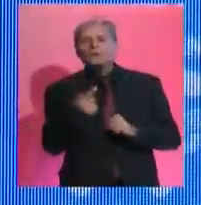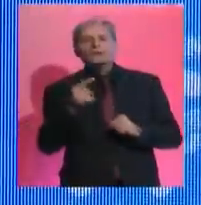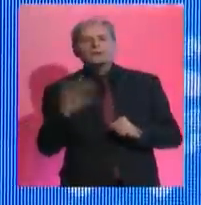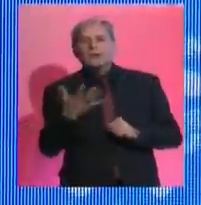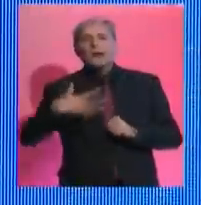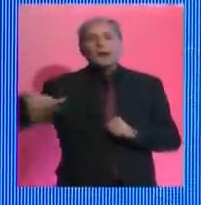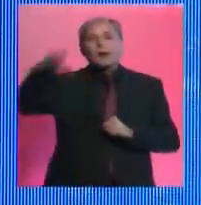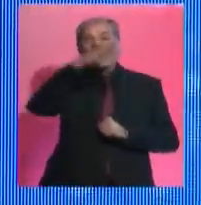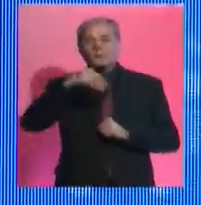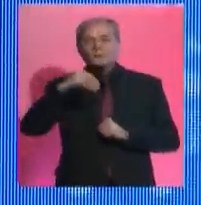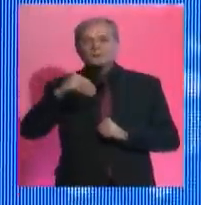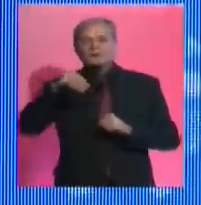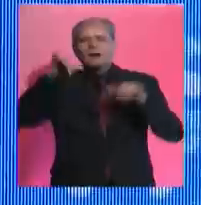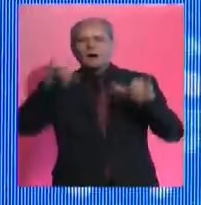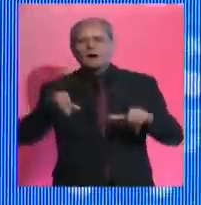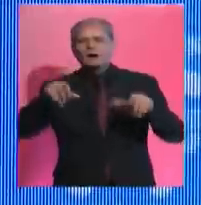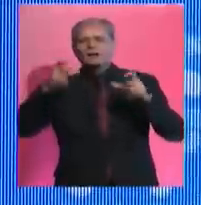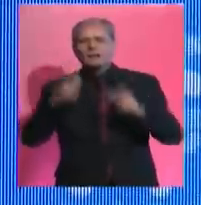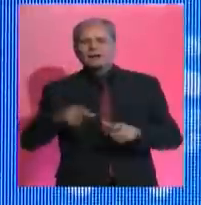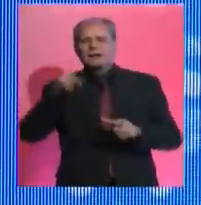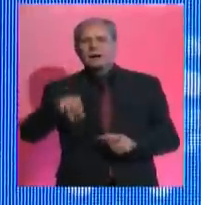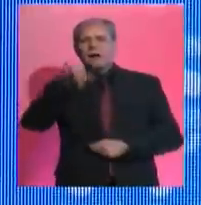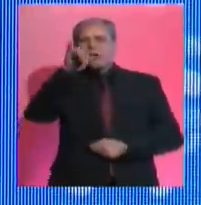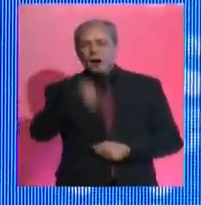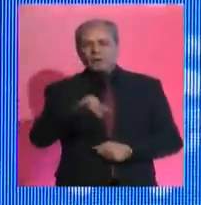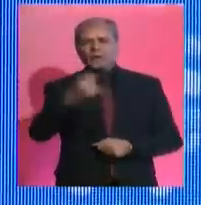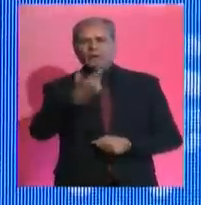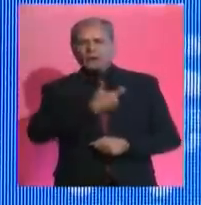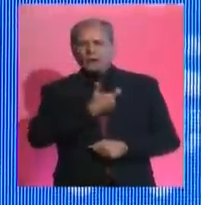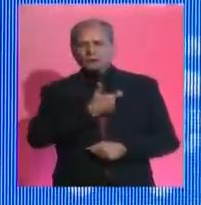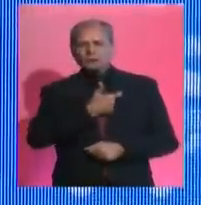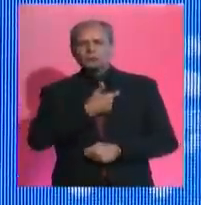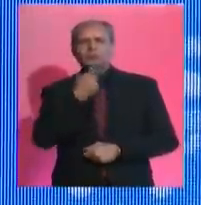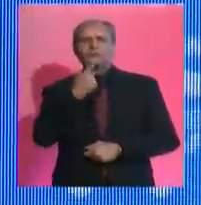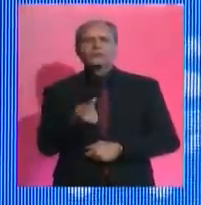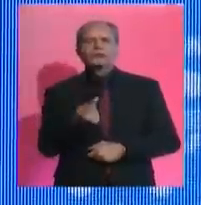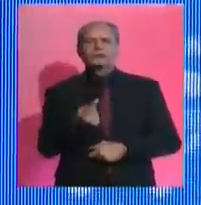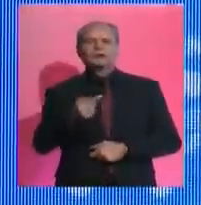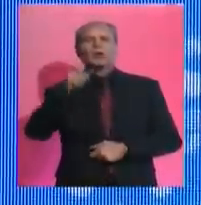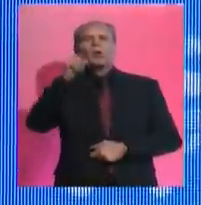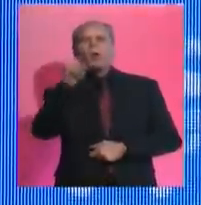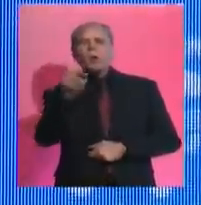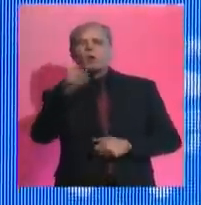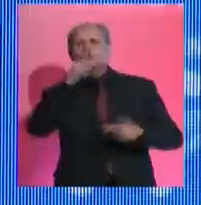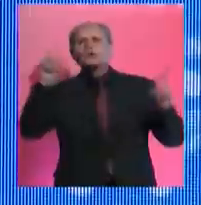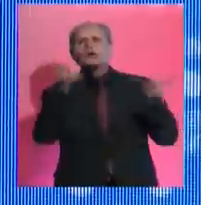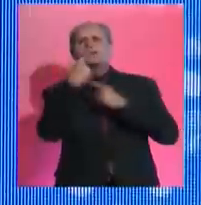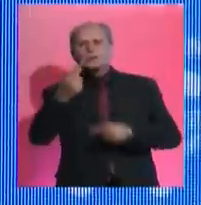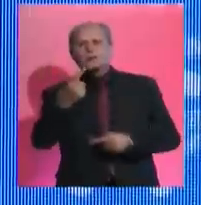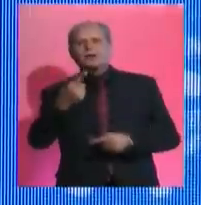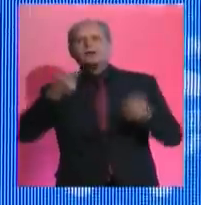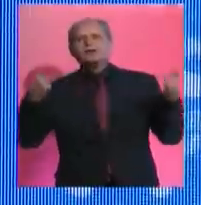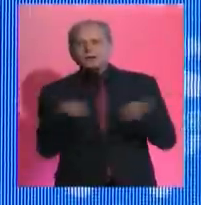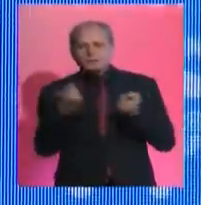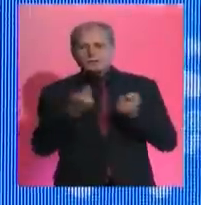herkes için ve her alanda haktır hukuktur adalettir o Ezgi herkes için